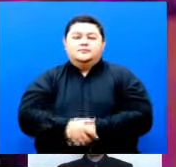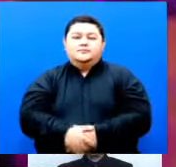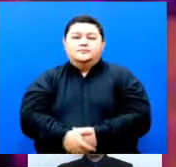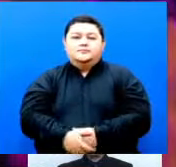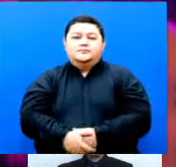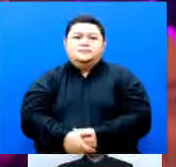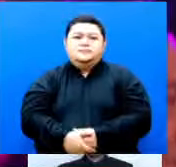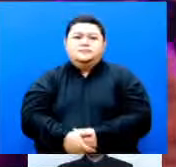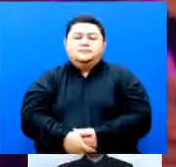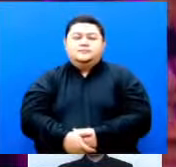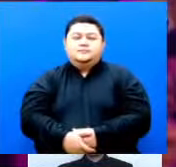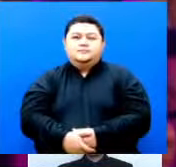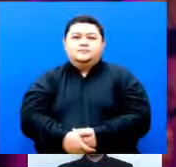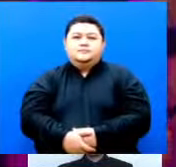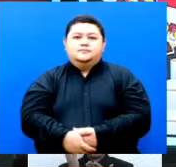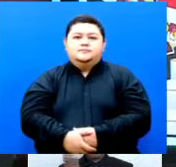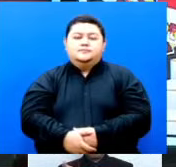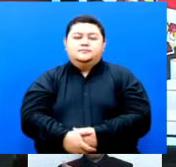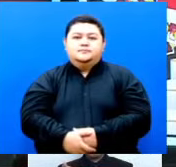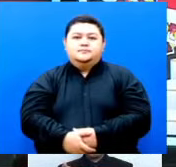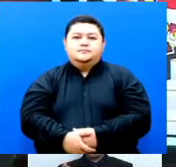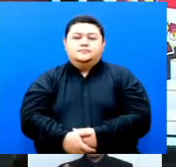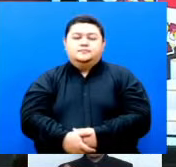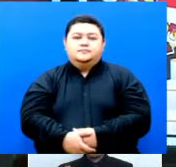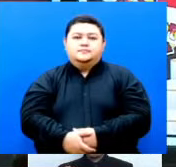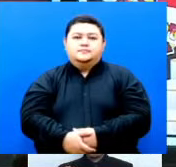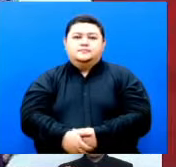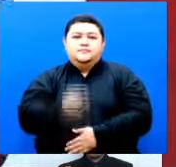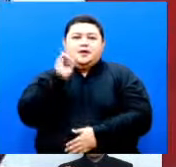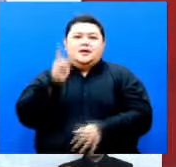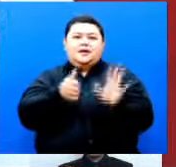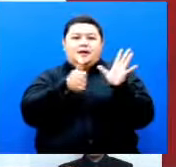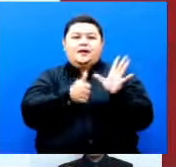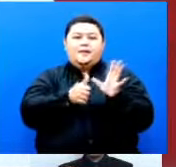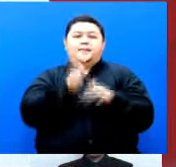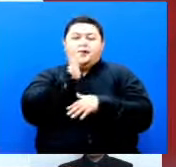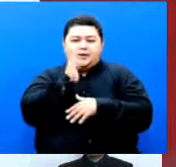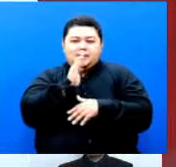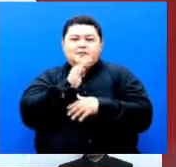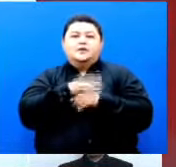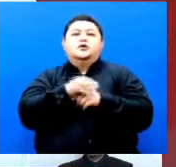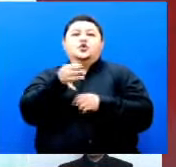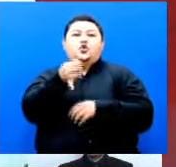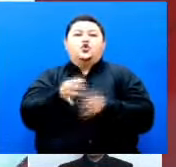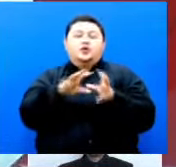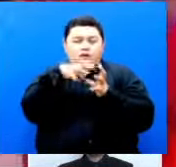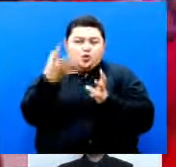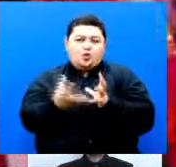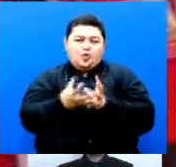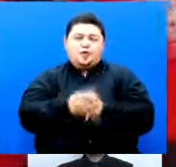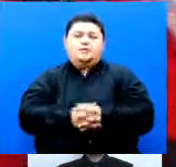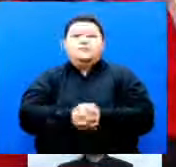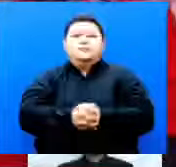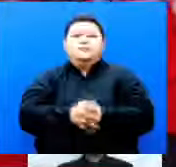IndeksKotaGlobal2023, terdapatenamindikatorataukarakteristik kota